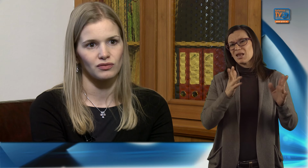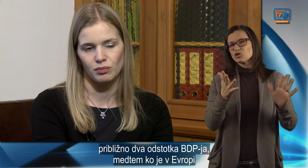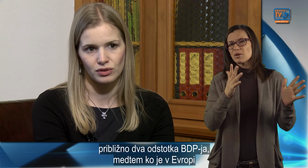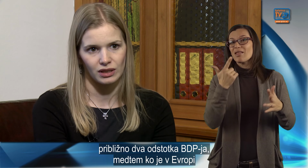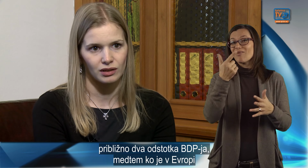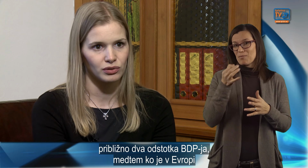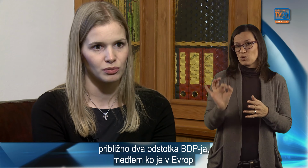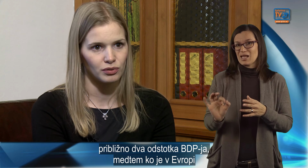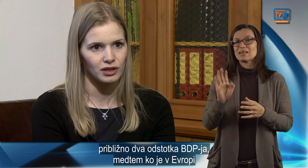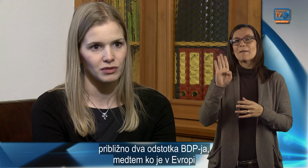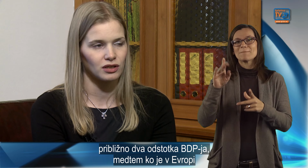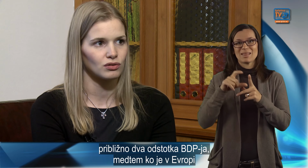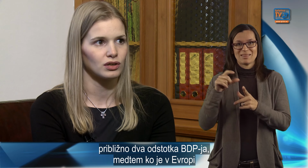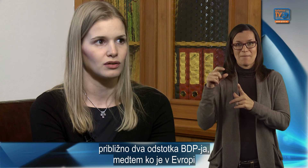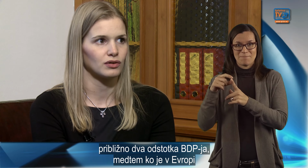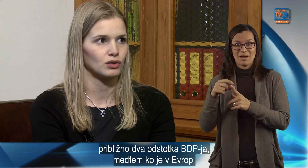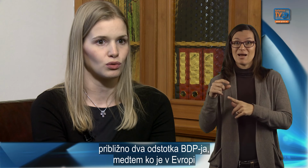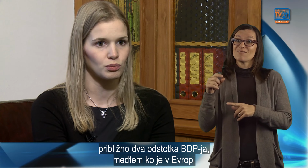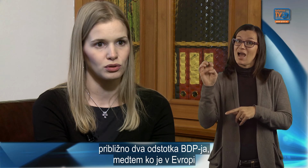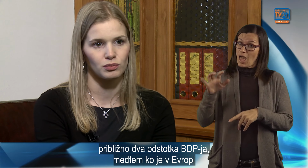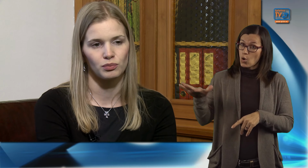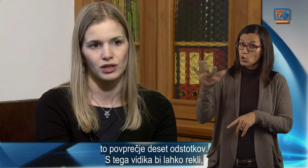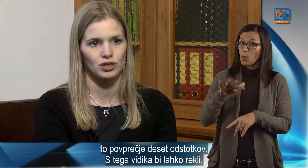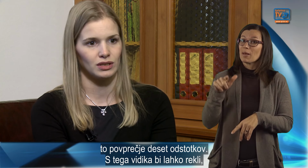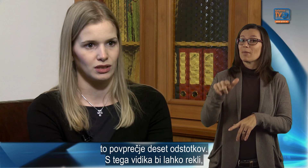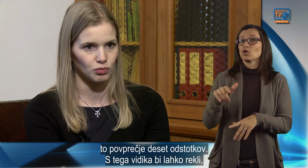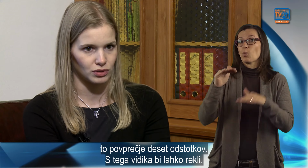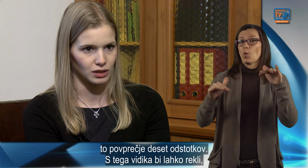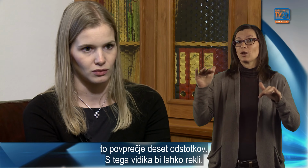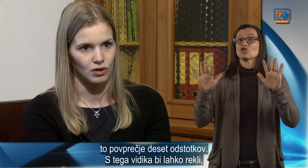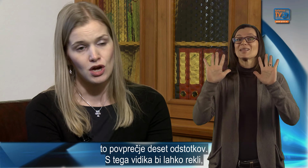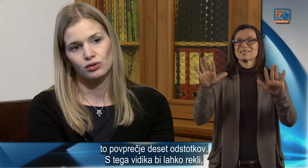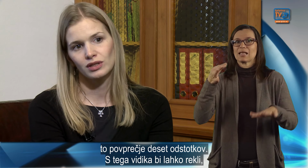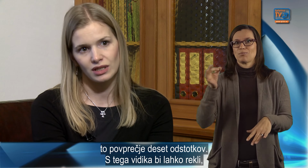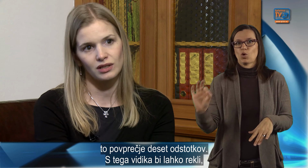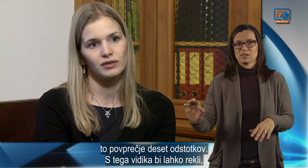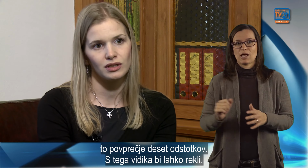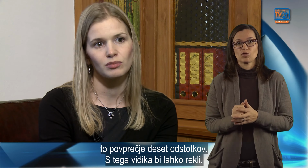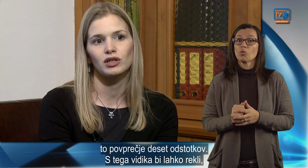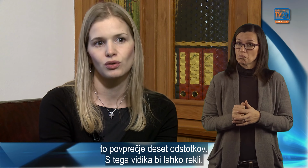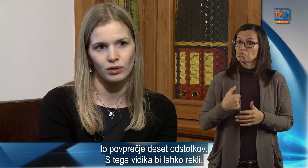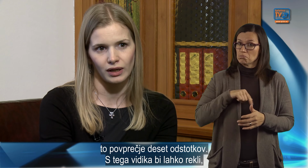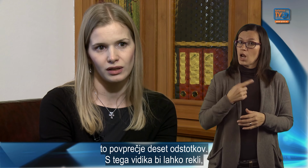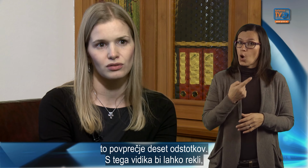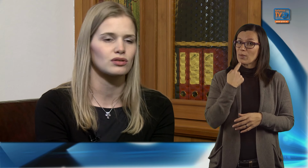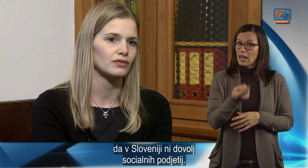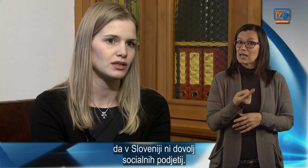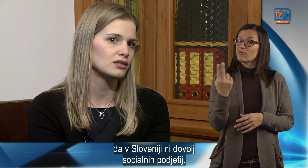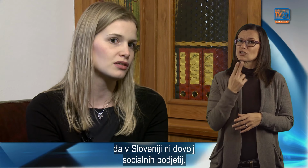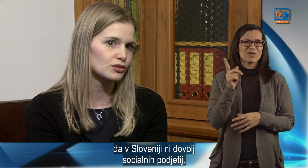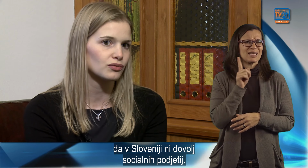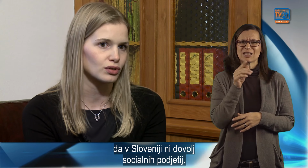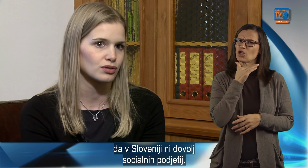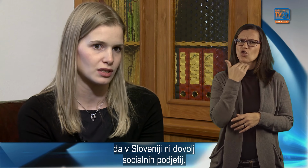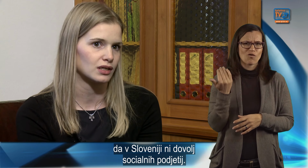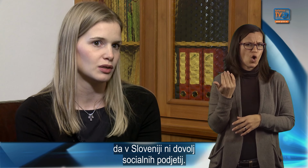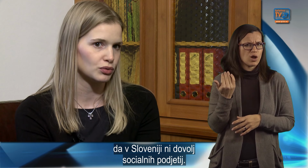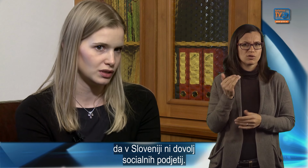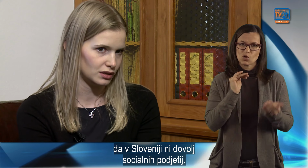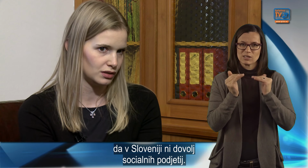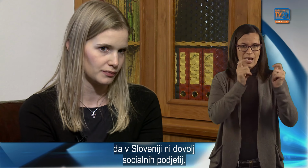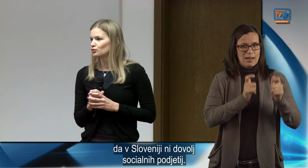približno 2% BDP-ja, med tem, ko je v Evropi to povprečje 10%. Tako da z tega vidika bi lahko rekli, da v Sloveniji ni dovolj